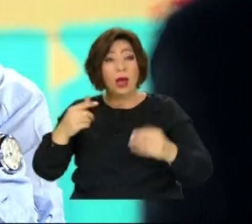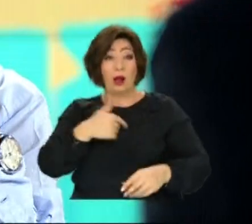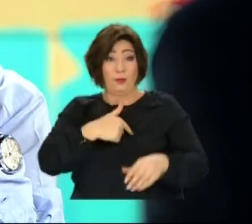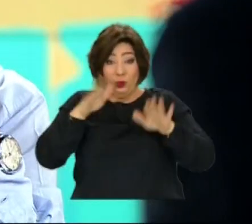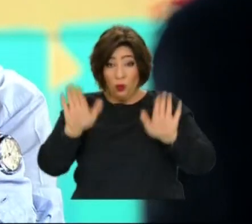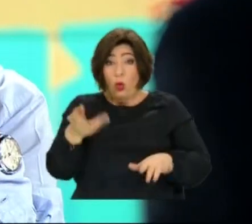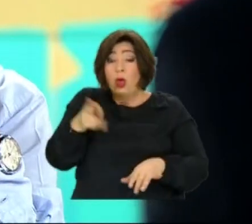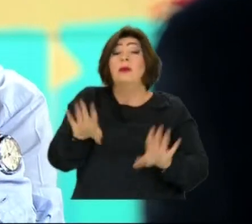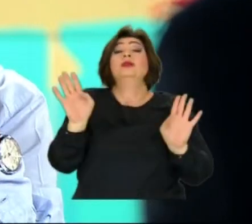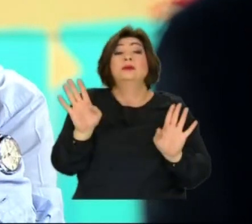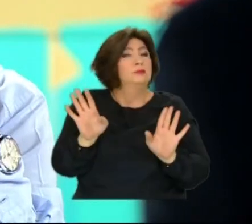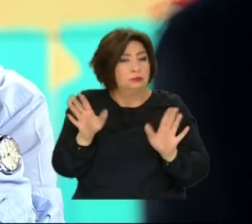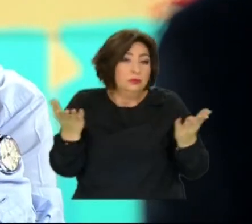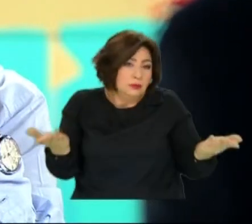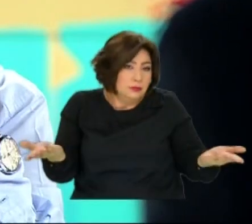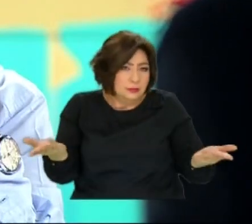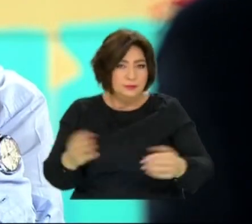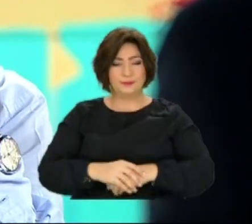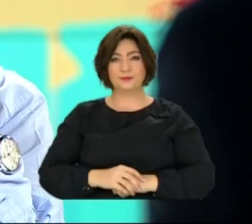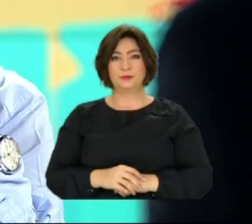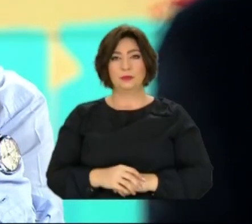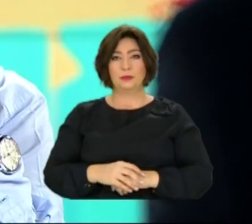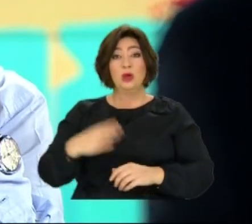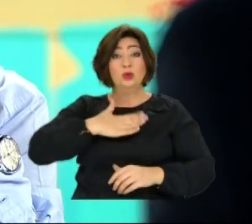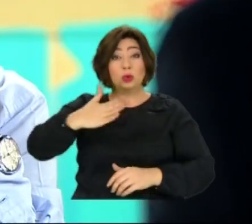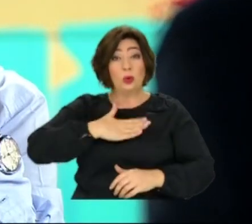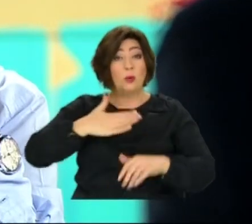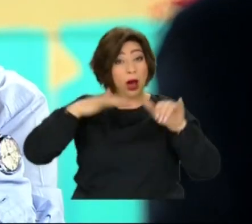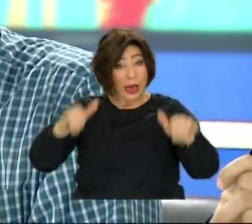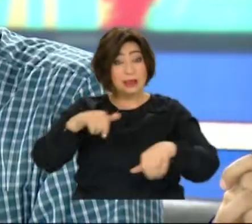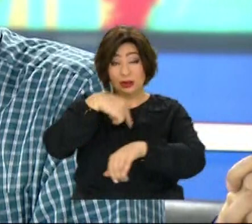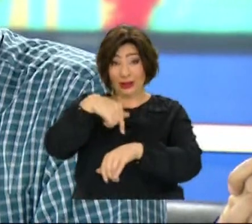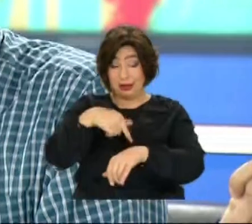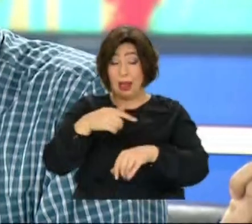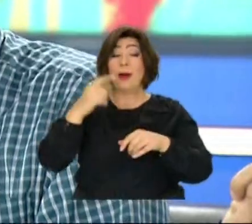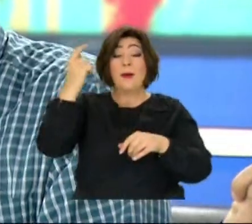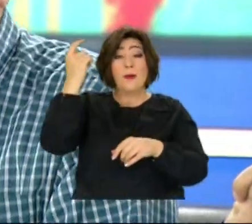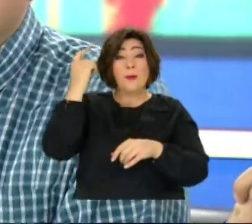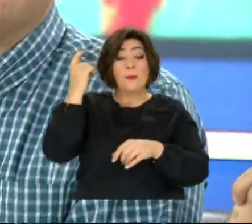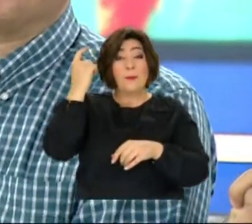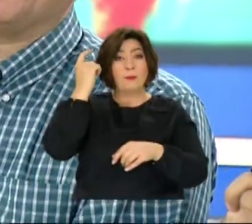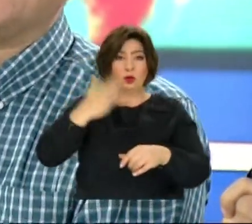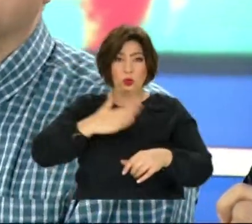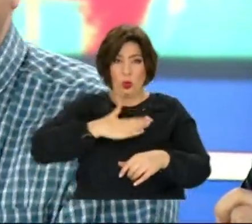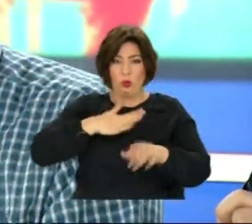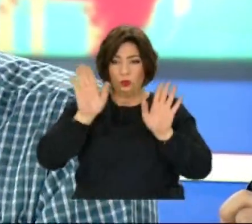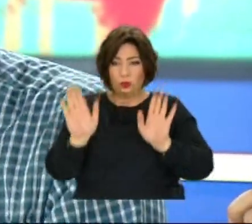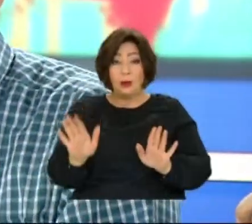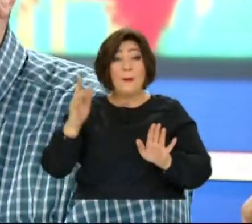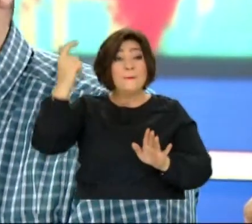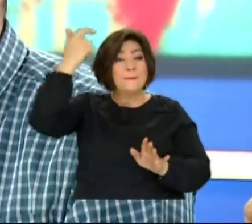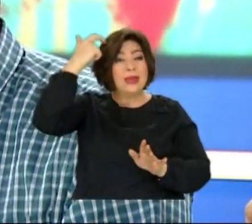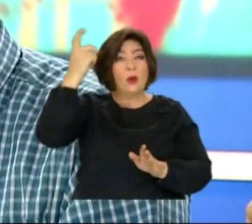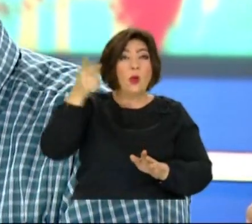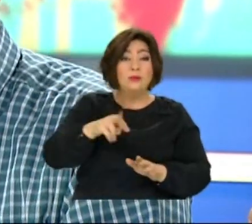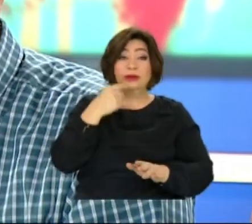ölmemiş. Tabii ki de. Solunum da aynı şekilde. Beyin solunum ölmesi, durduğu zaman da ölmemiş. Beyin ölümü dememiz için